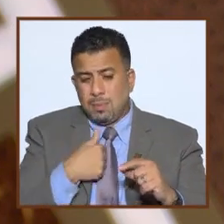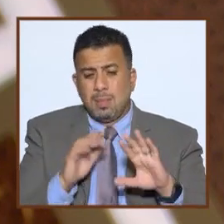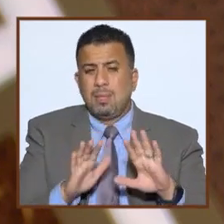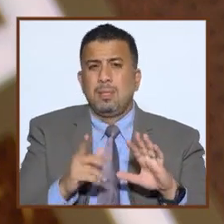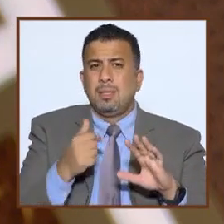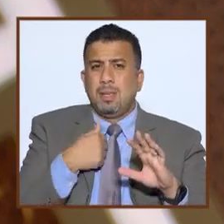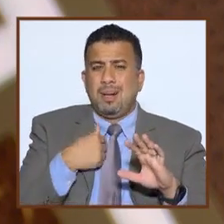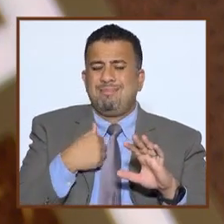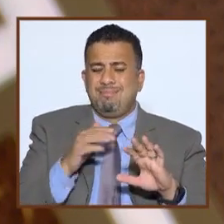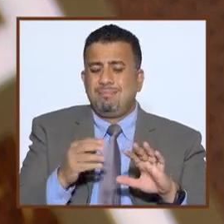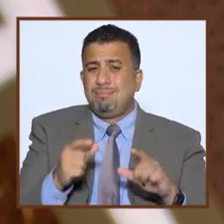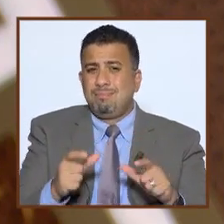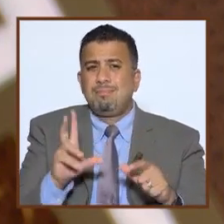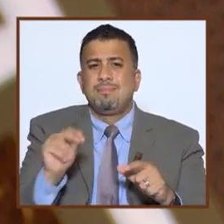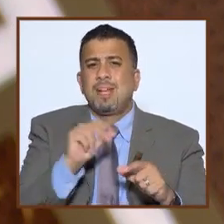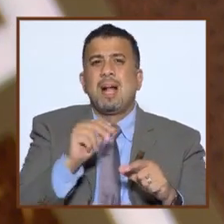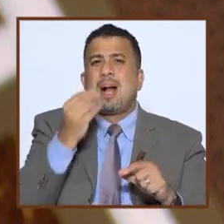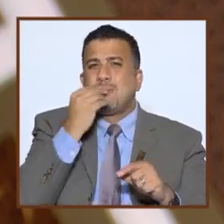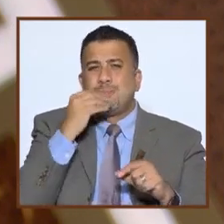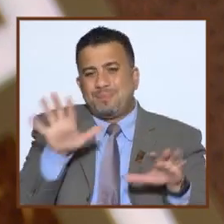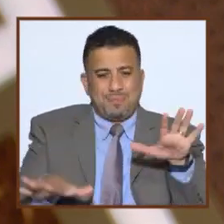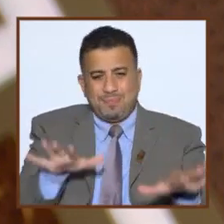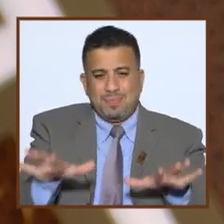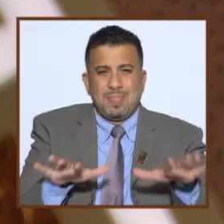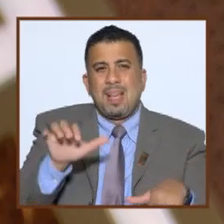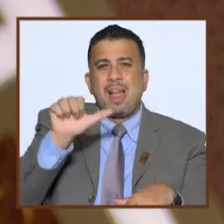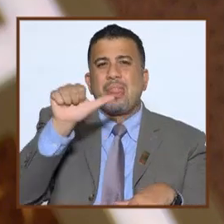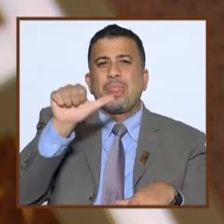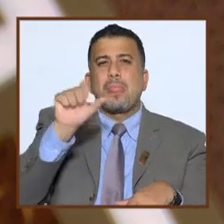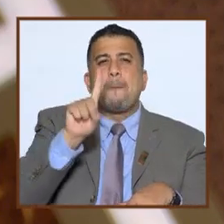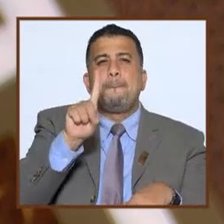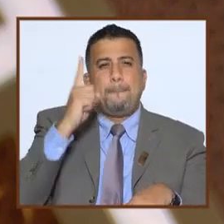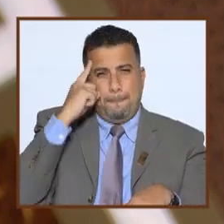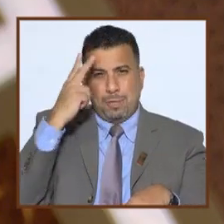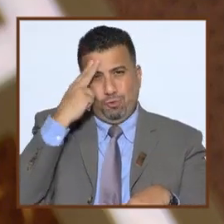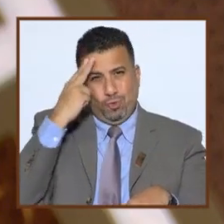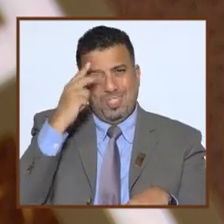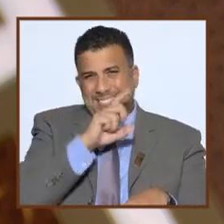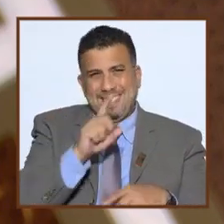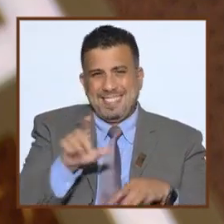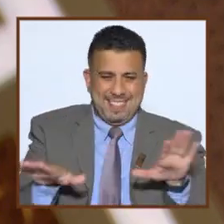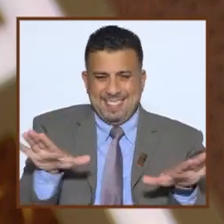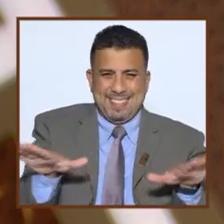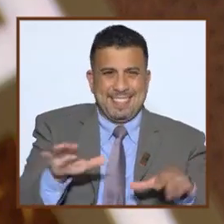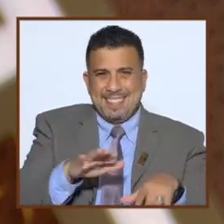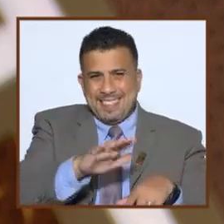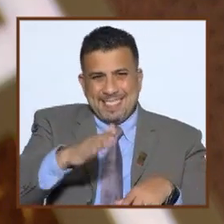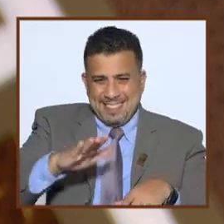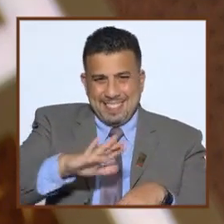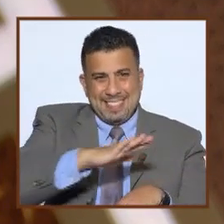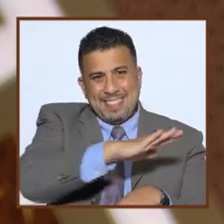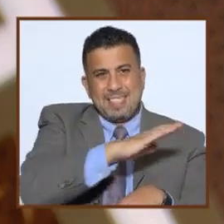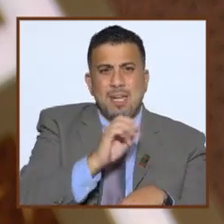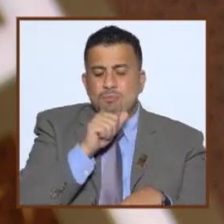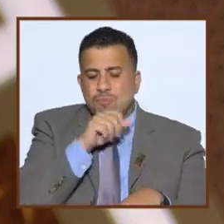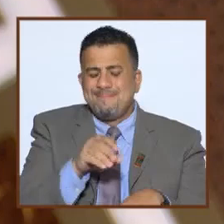انتم مثل الضب لما وضع على مائده النبي عليه الصلاه والسلام كفيده فلما